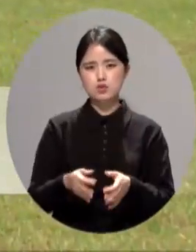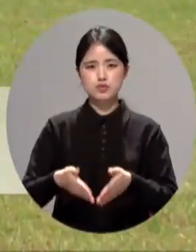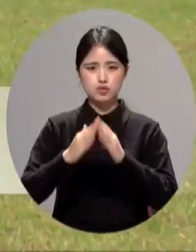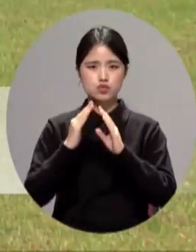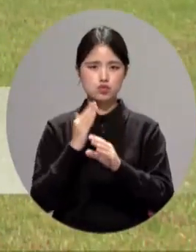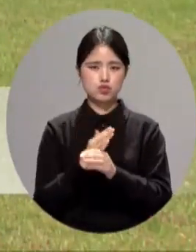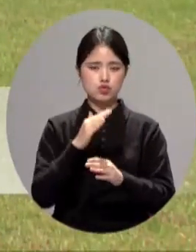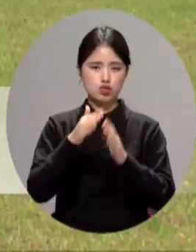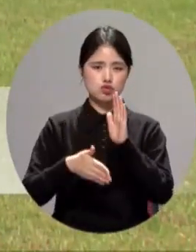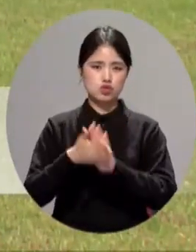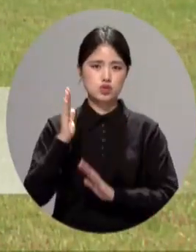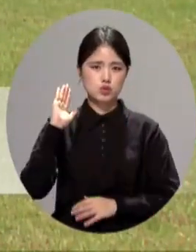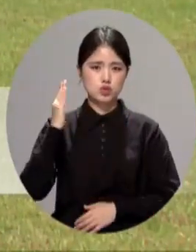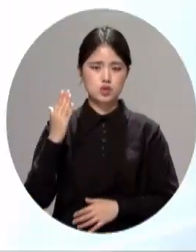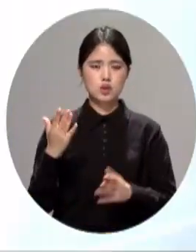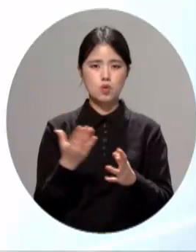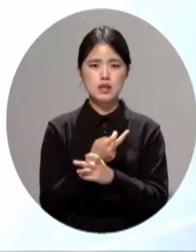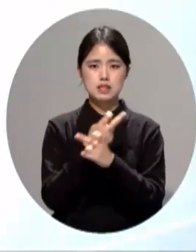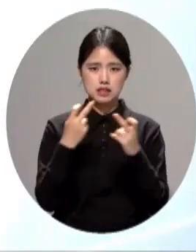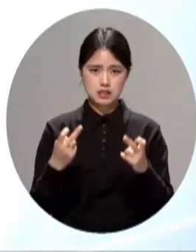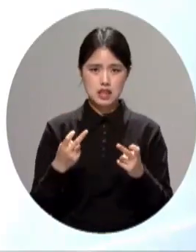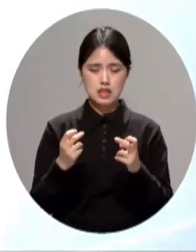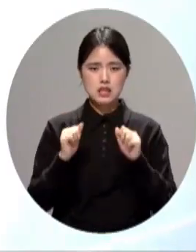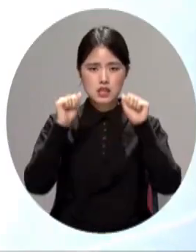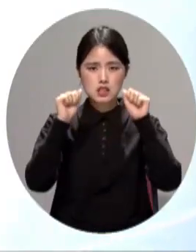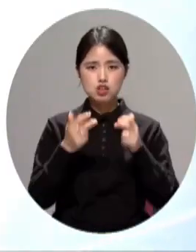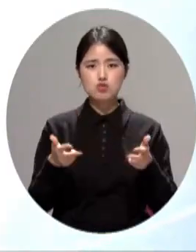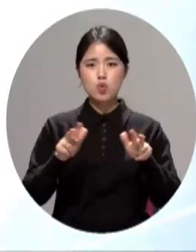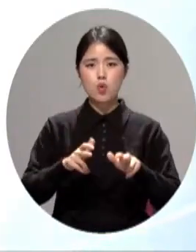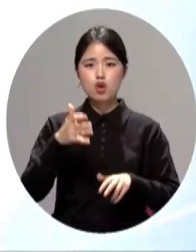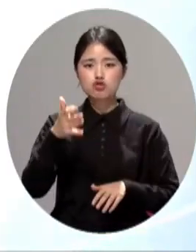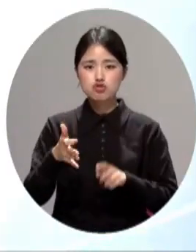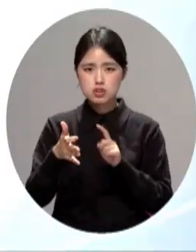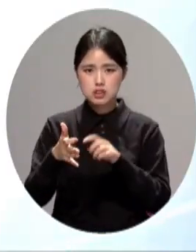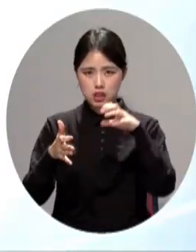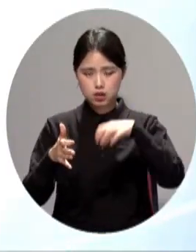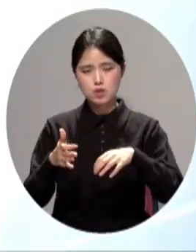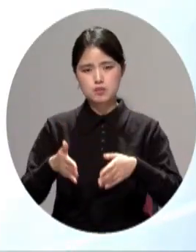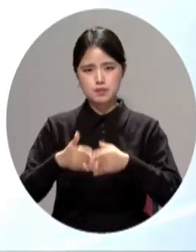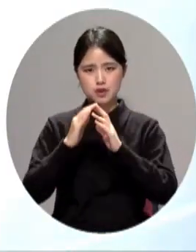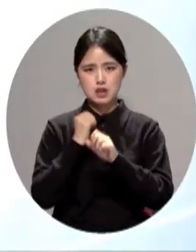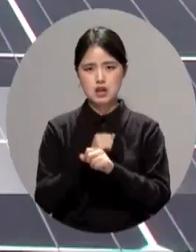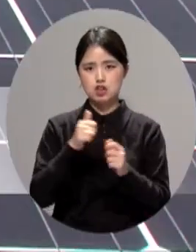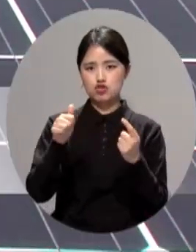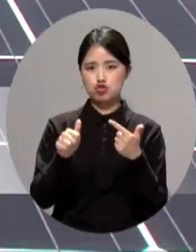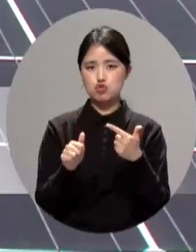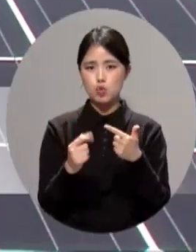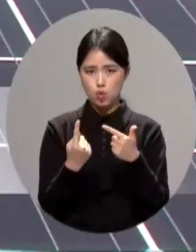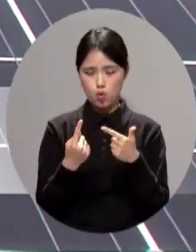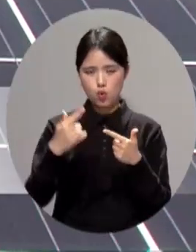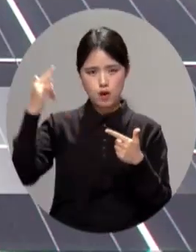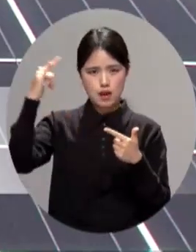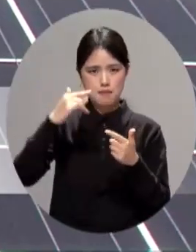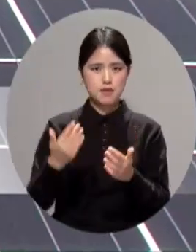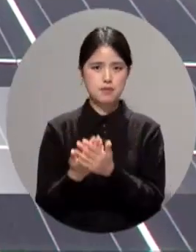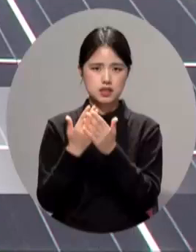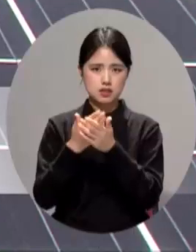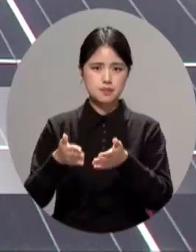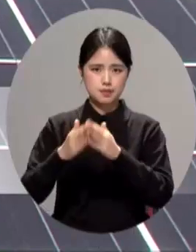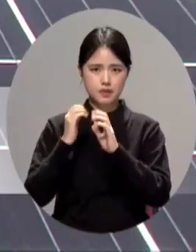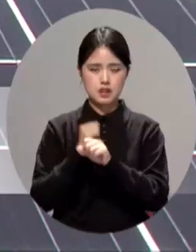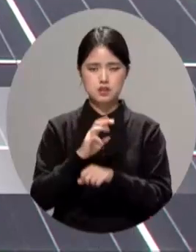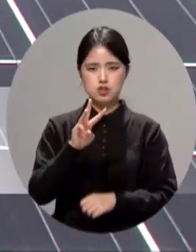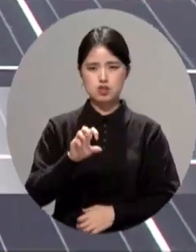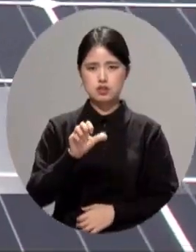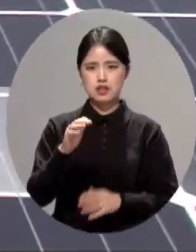전주시는 최근 완산생활체육공원 주차장에 세워진 6호 전주시민 햇빛 발전소가 준공돼 35가구가